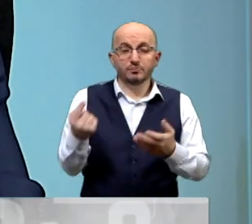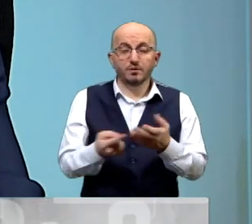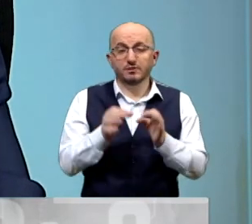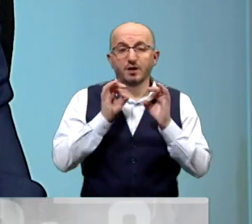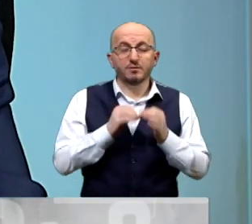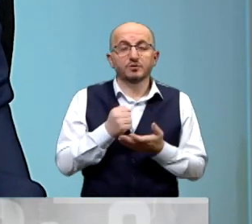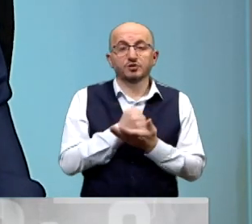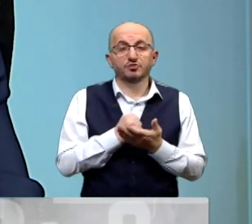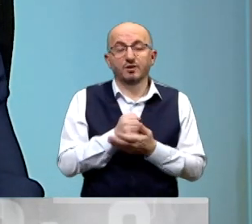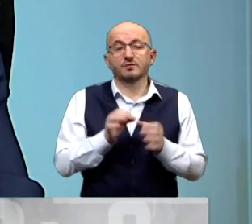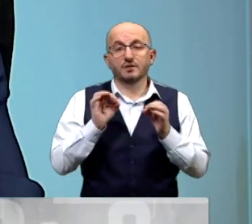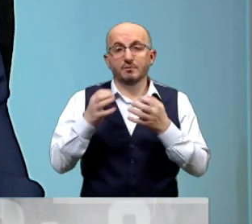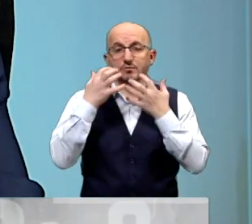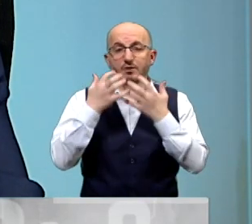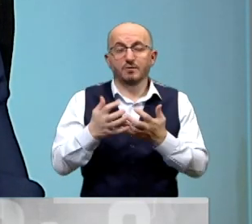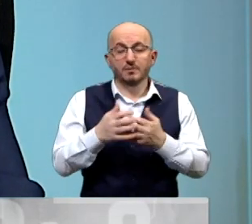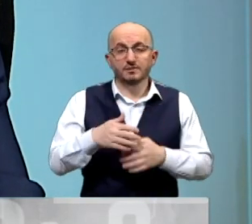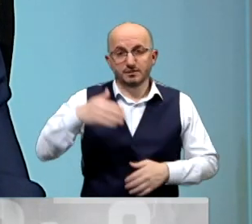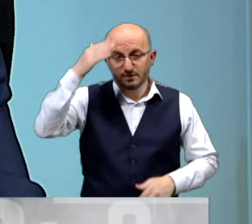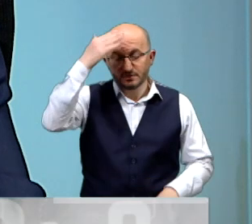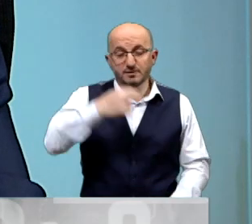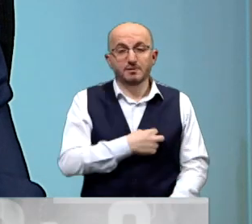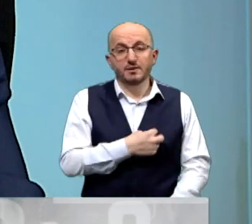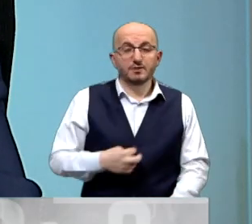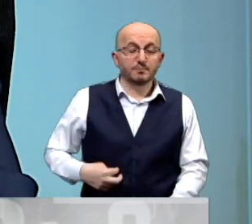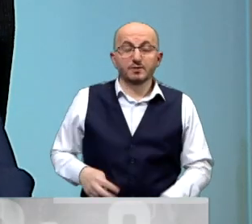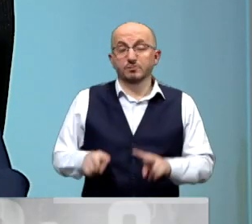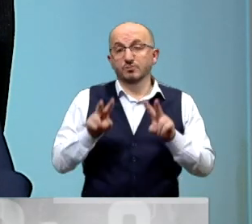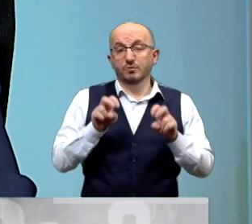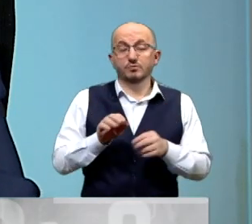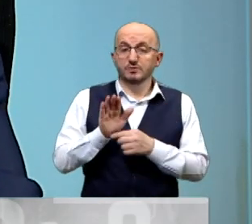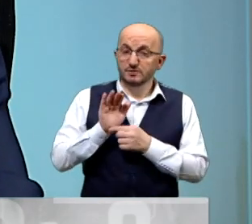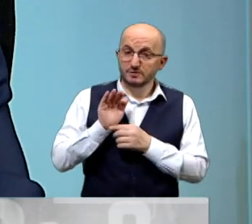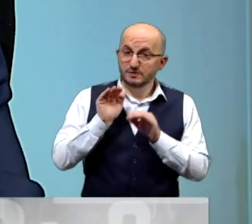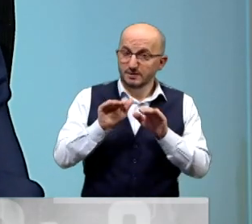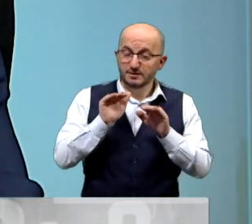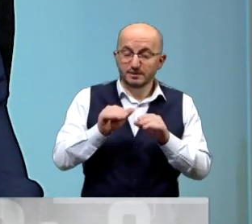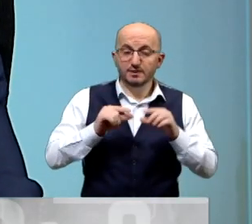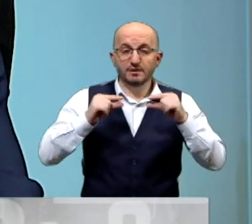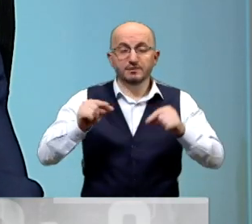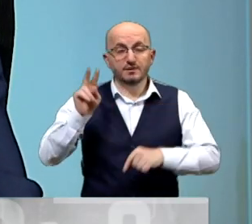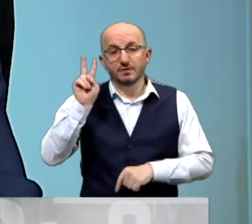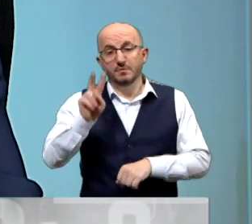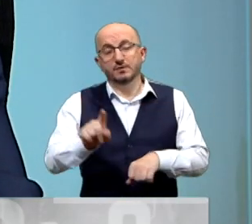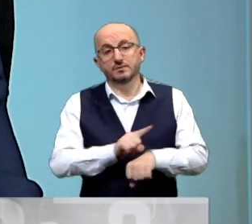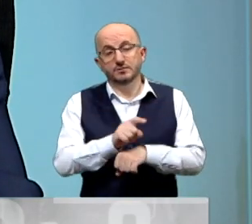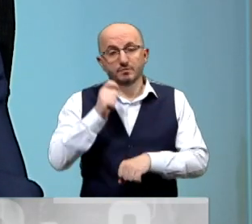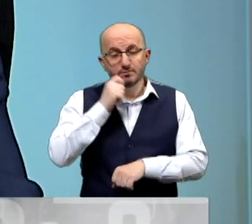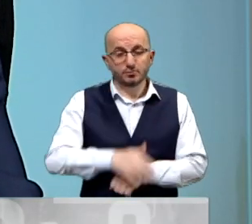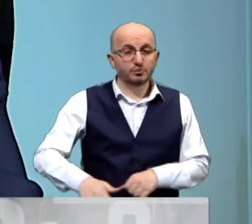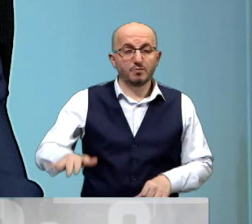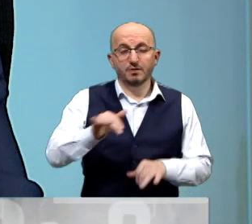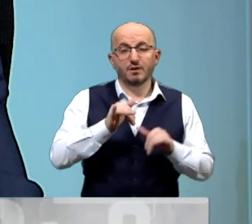şifadır hem rahmettir Hz Peygamberin de konuyu teyit eden hadislerine baktığımızda Müslümanlar rahatsız